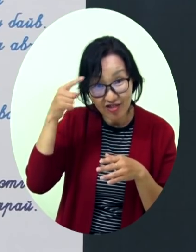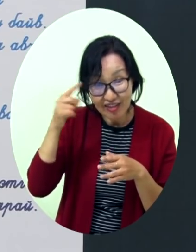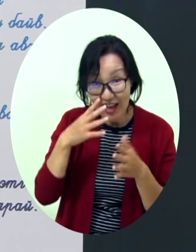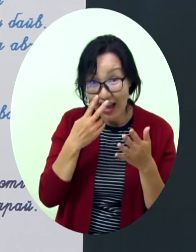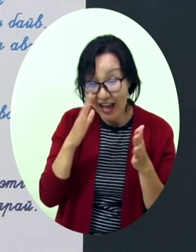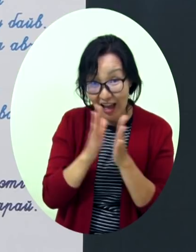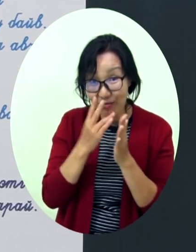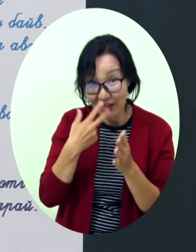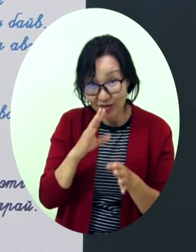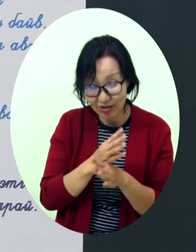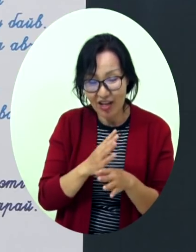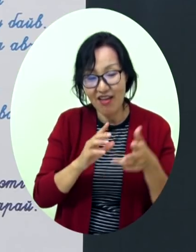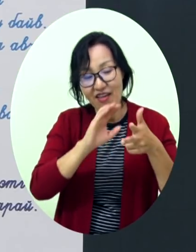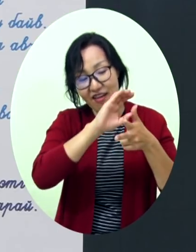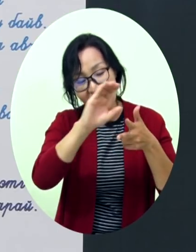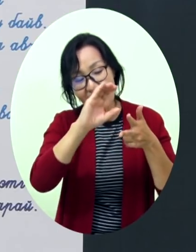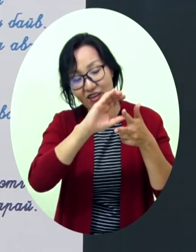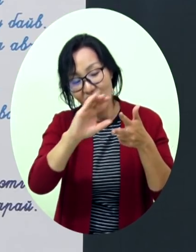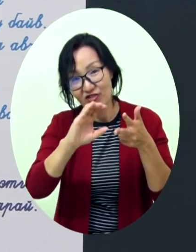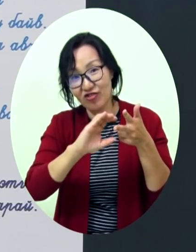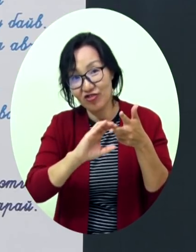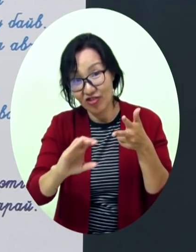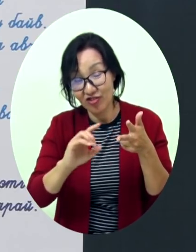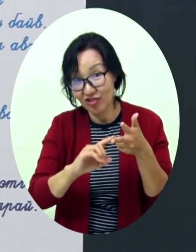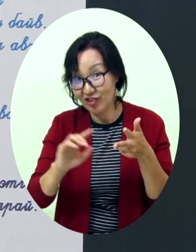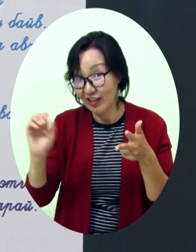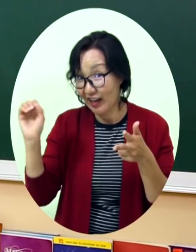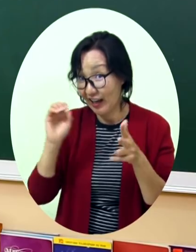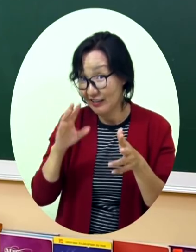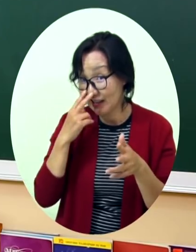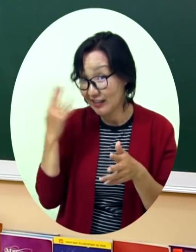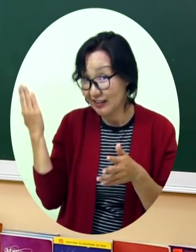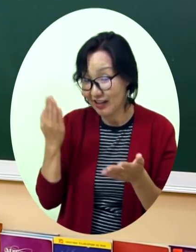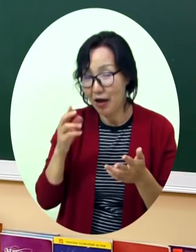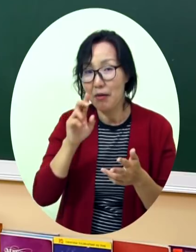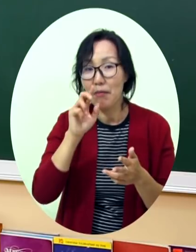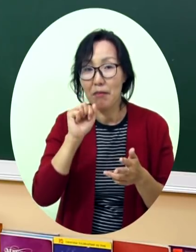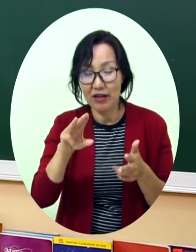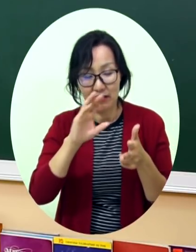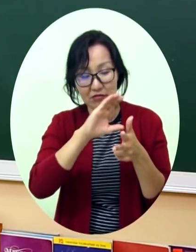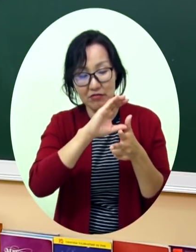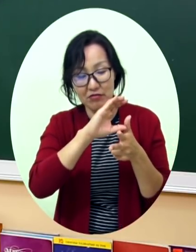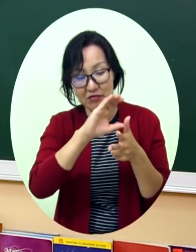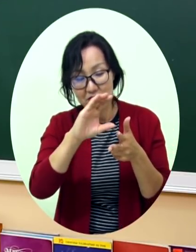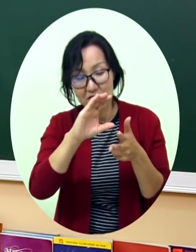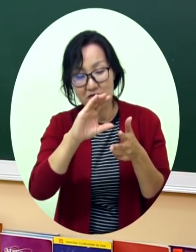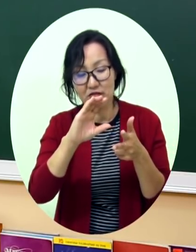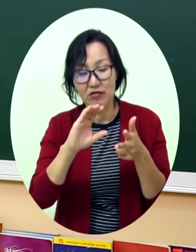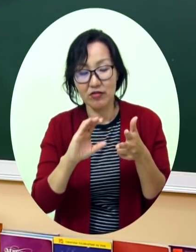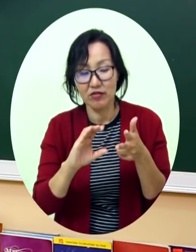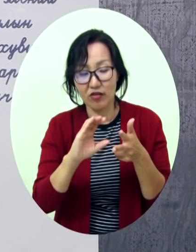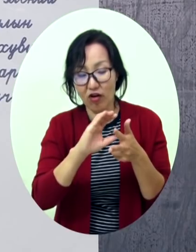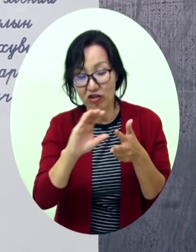Ихийн эхлэл, гол, төгсгөл хэсгийг ингэж гаргасан бол Батын хувьд эхлэл, гол, төгсгөл